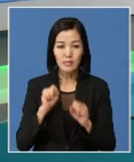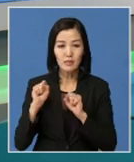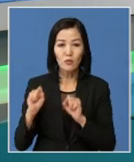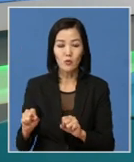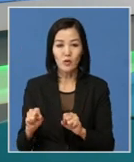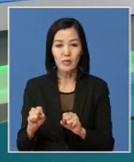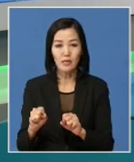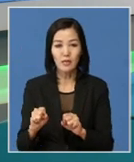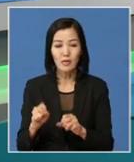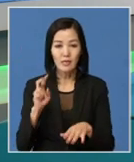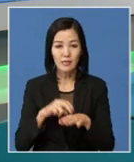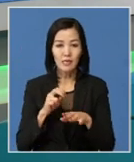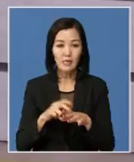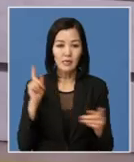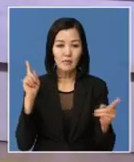салтанатты жағдайда қарсы алды.